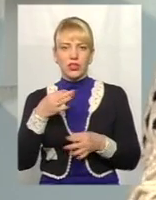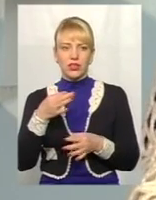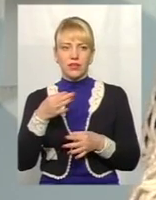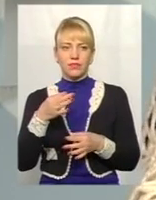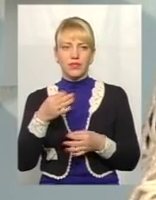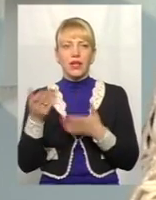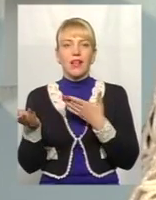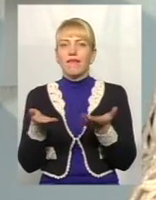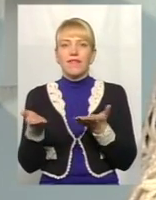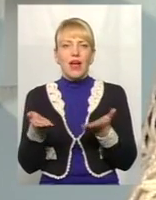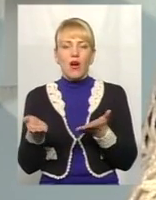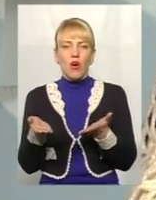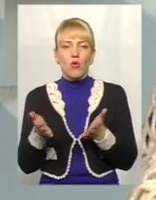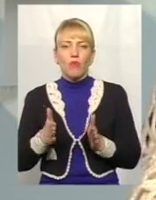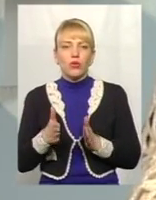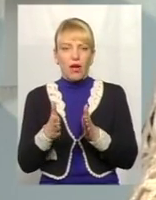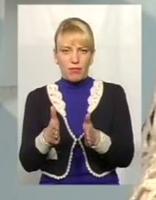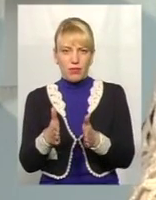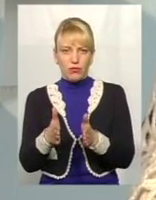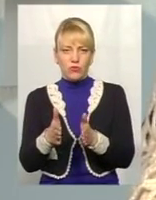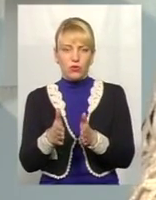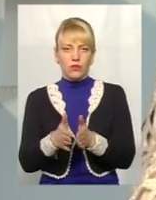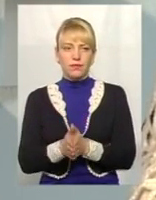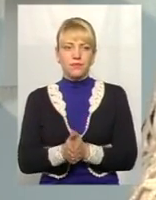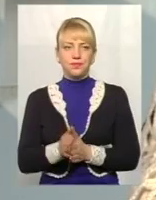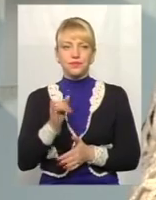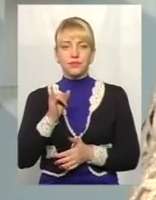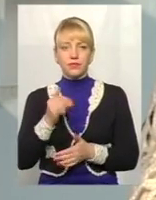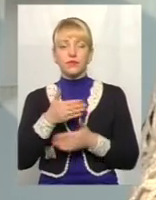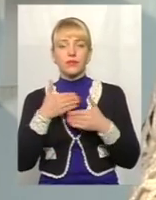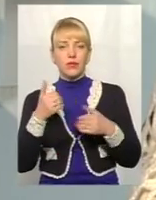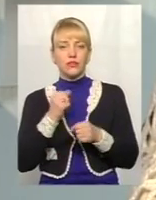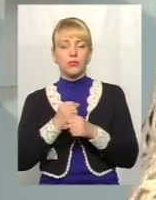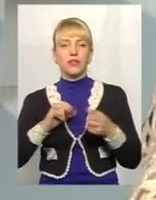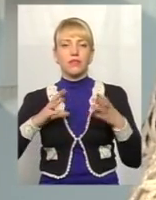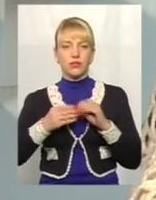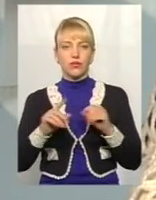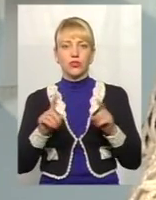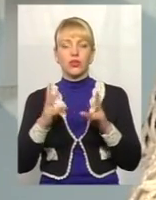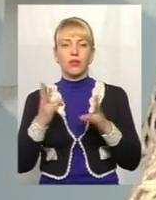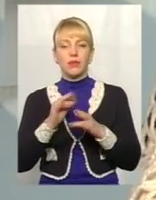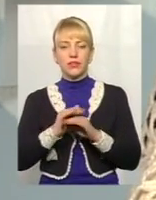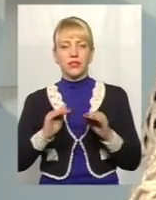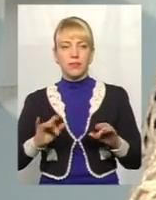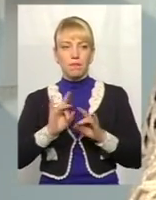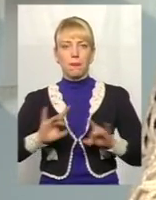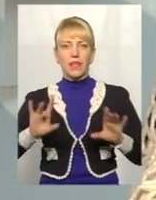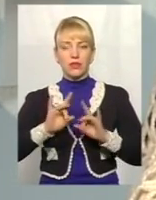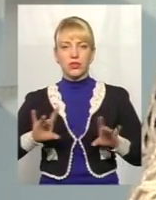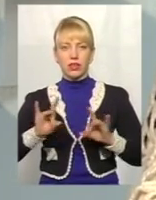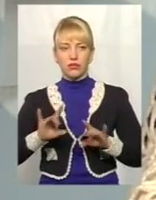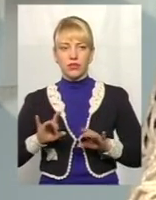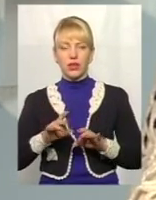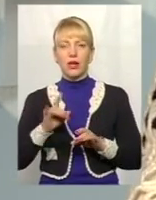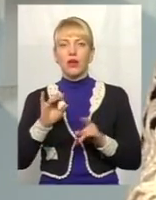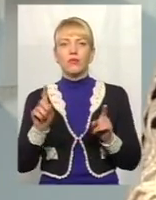В якому напрямку? І ми зробили висновок, що треба дітям розказувати